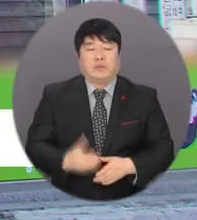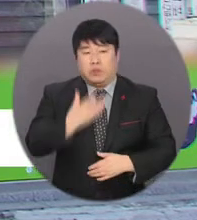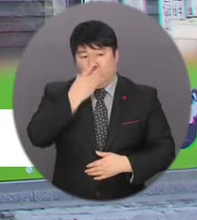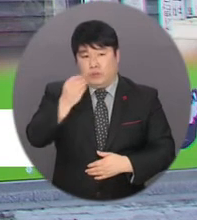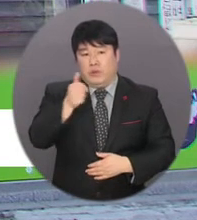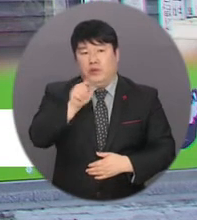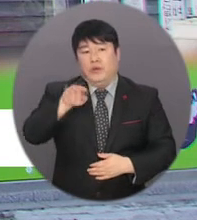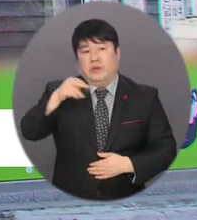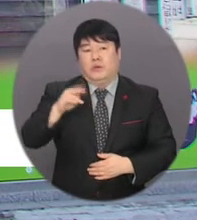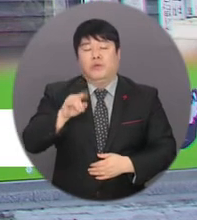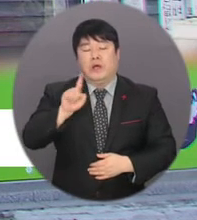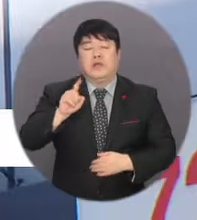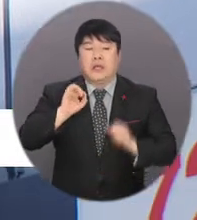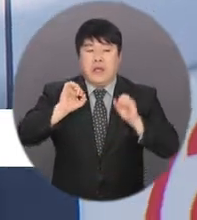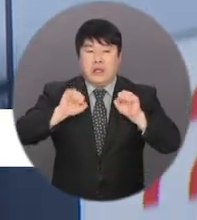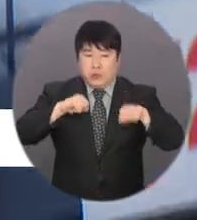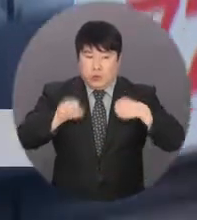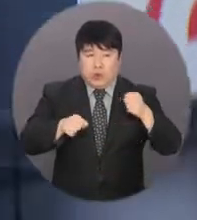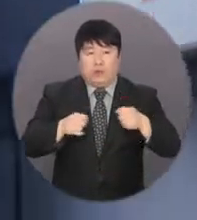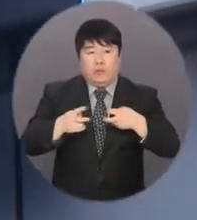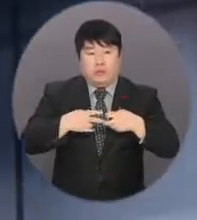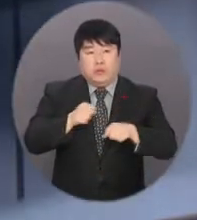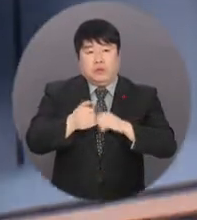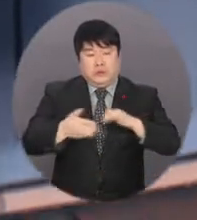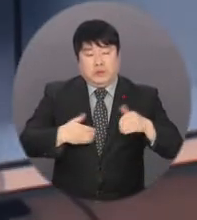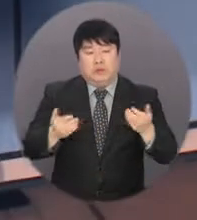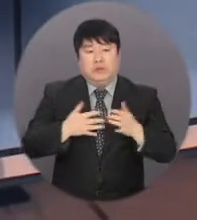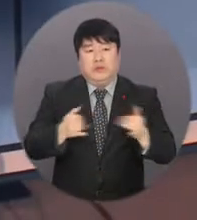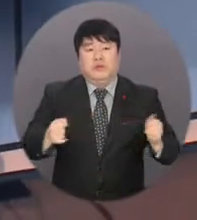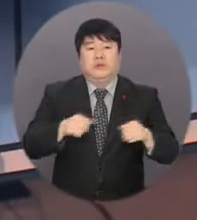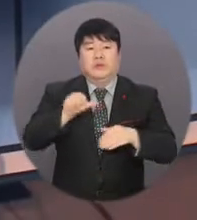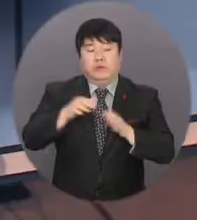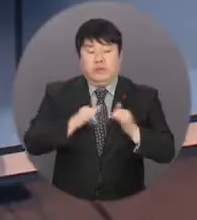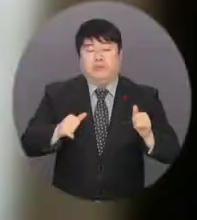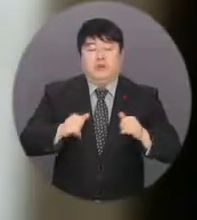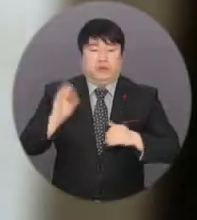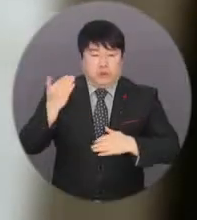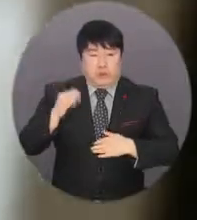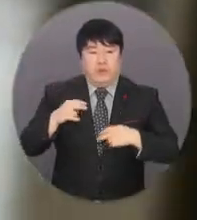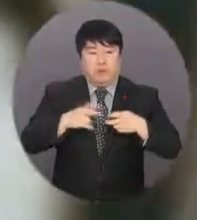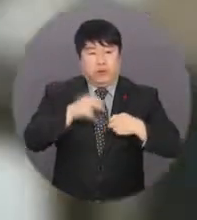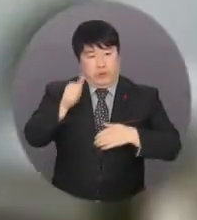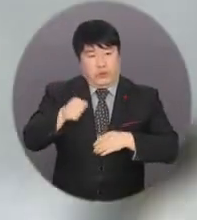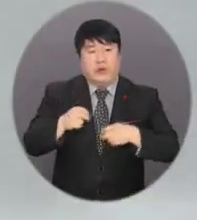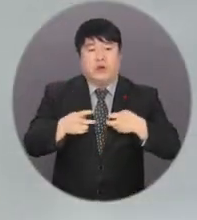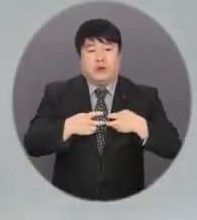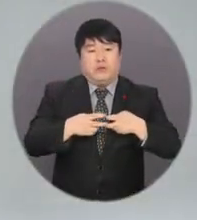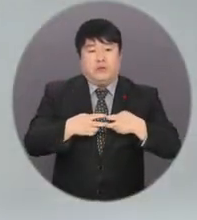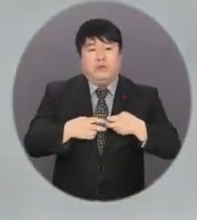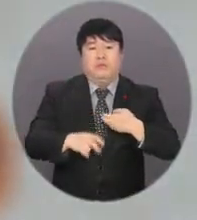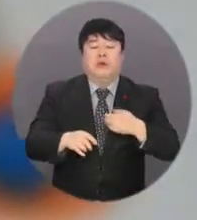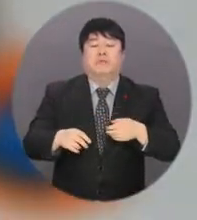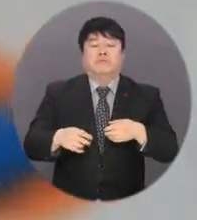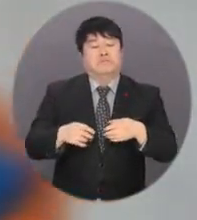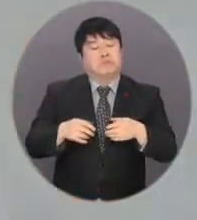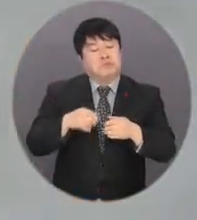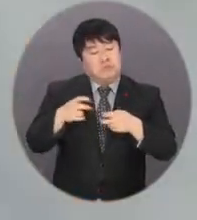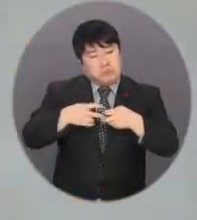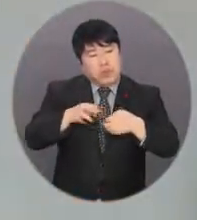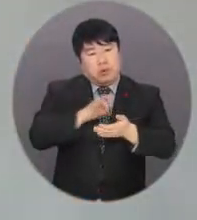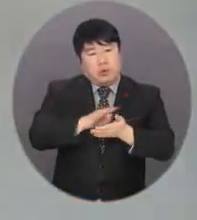순천시 해룡면의 한 동물병원. 전직 직원인 A씨는 최근 병원 원장이 불법 의료기구와 약물을 사용하는가